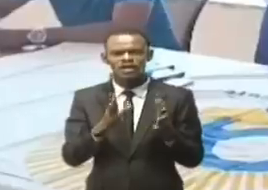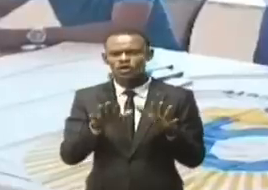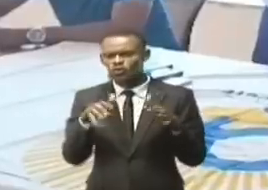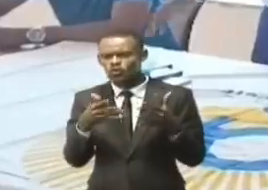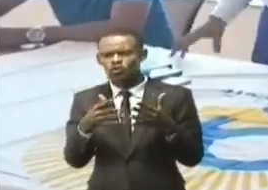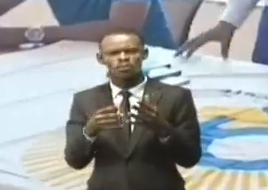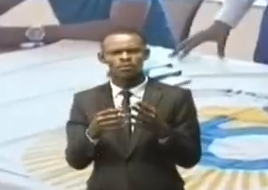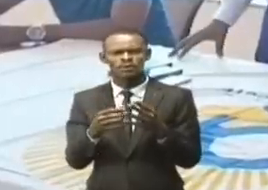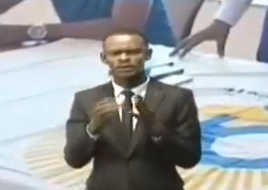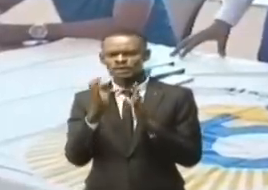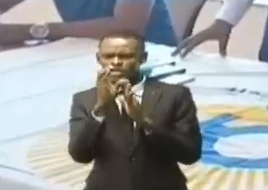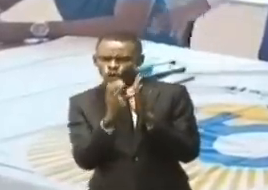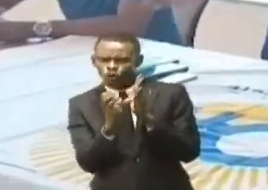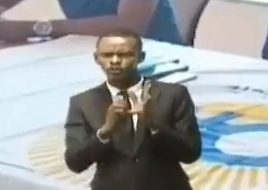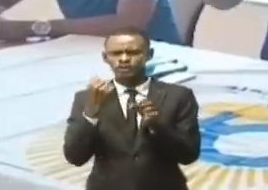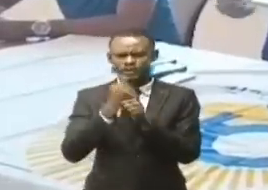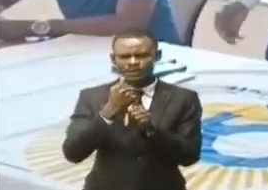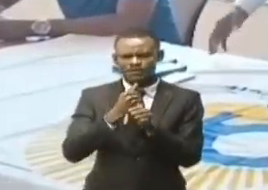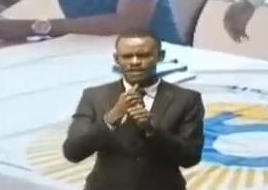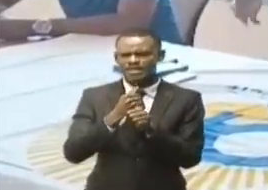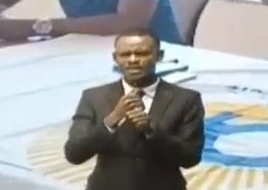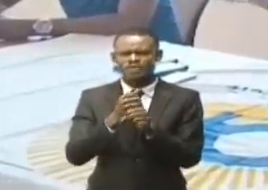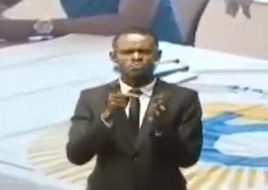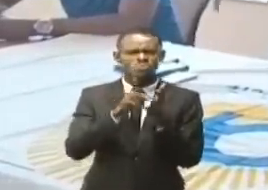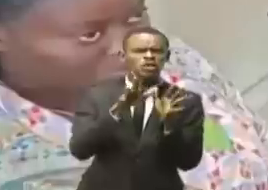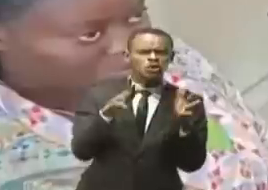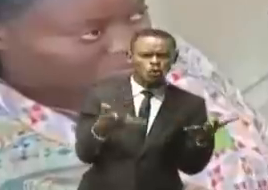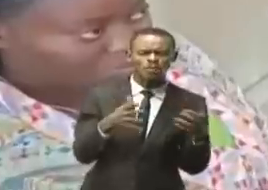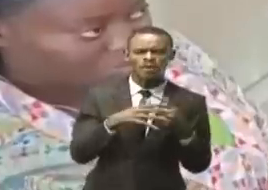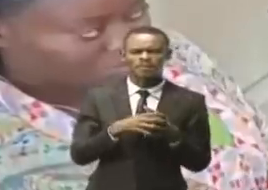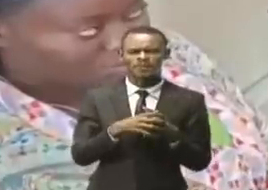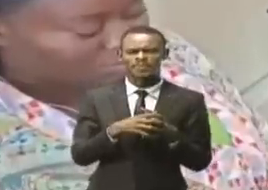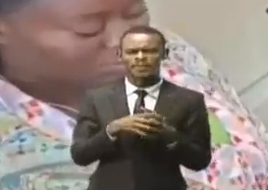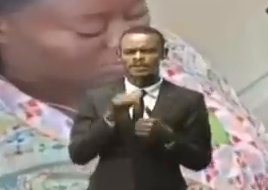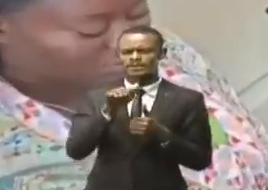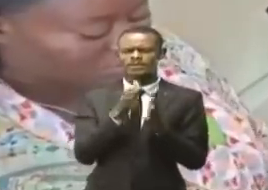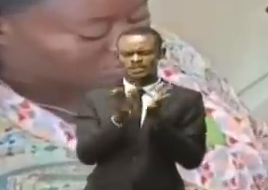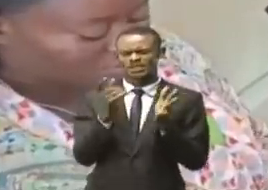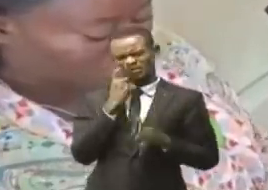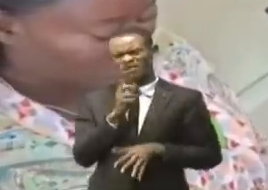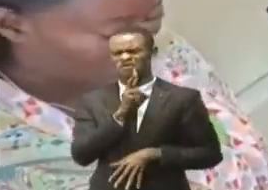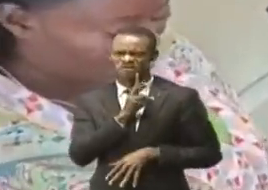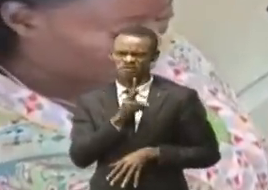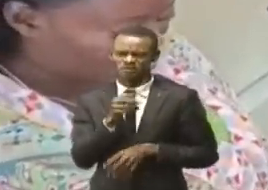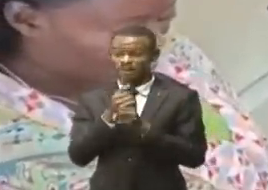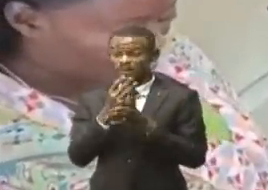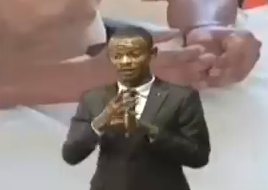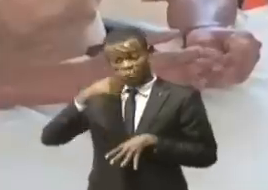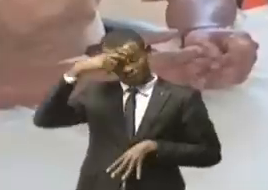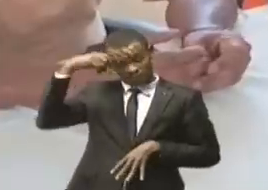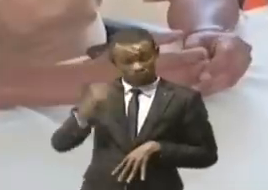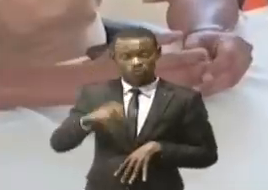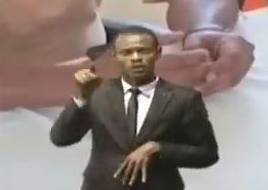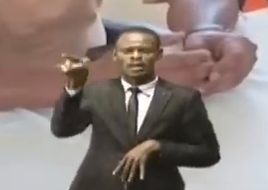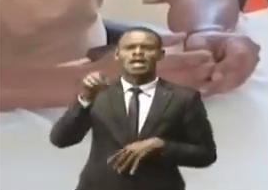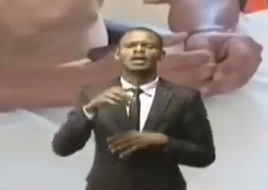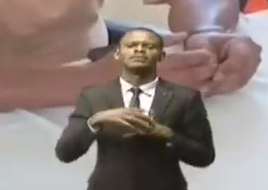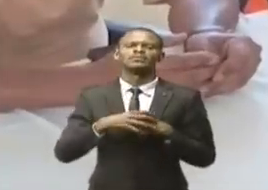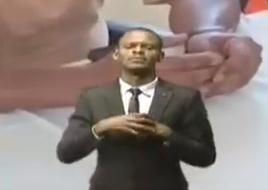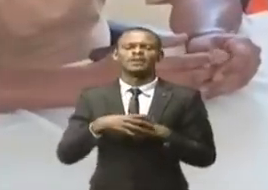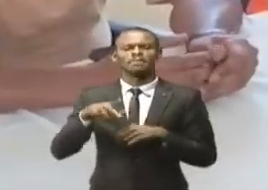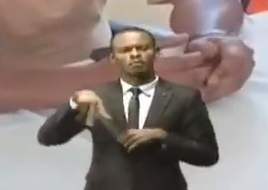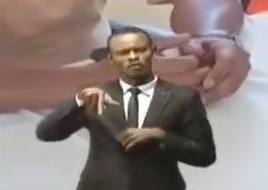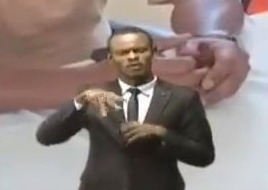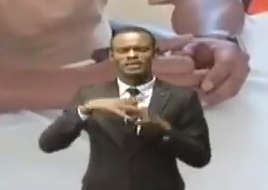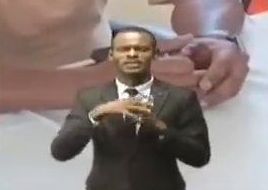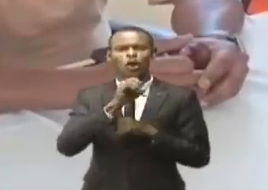Sélé et Koto Loleke a néanmoins reconnu les conditions sociales difficiles auxquelles sont confrontés cadres et agents de cet